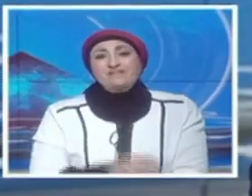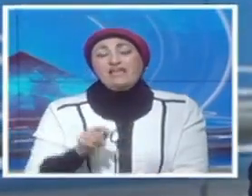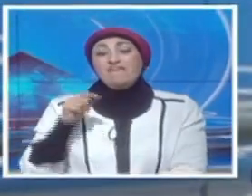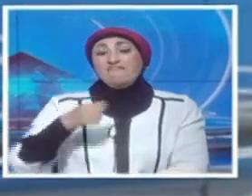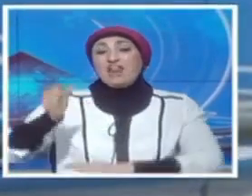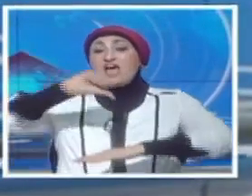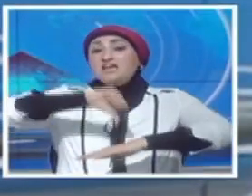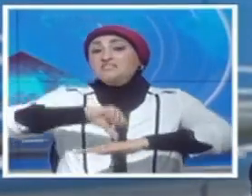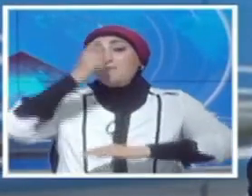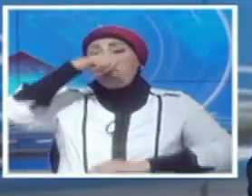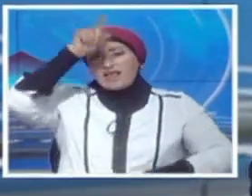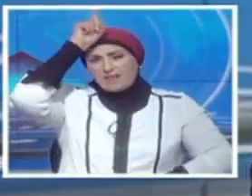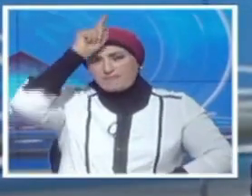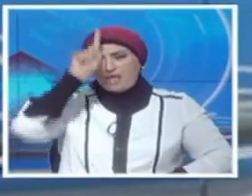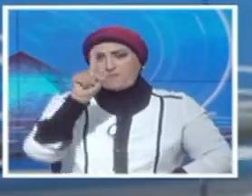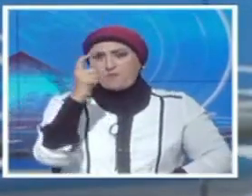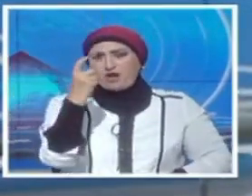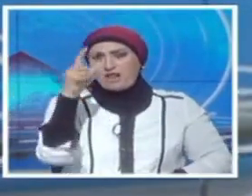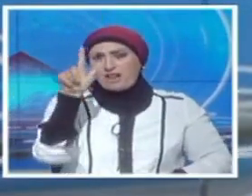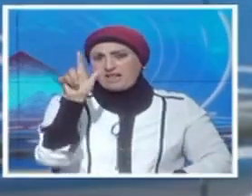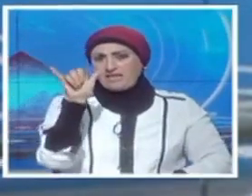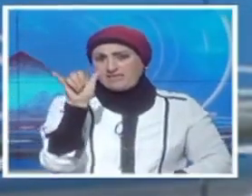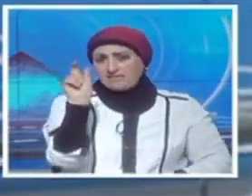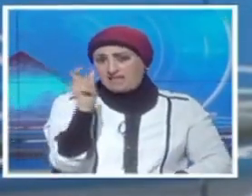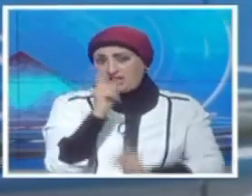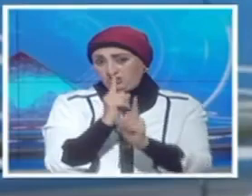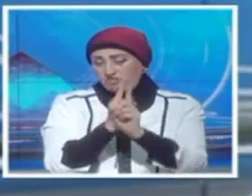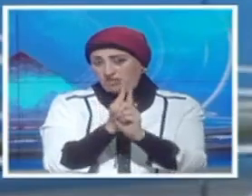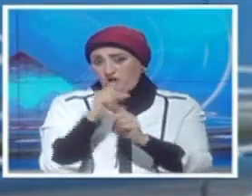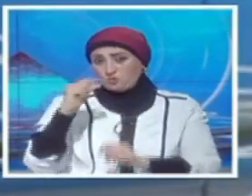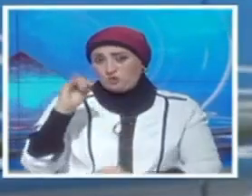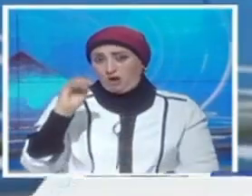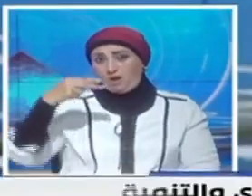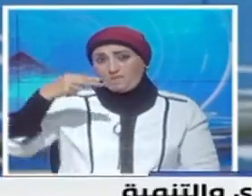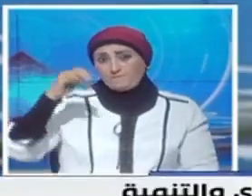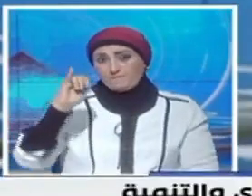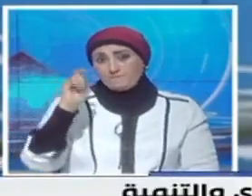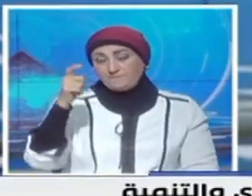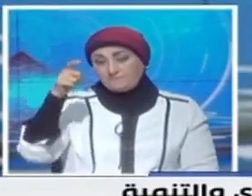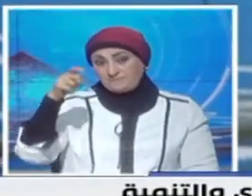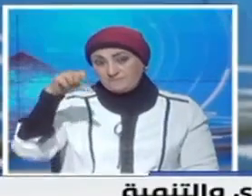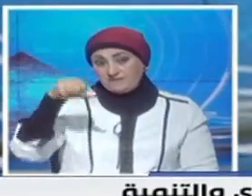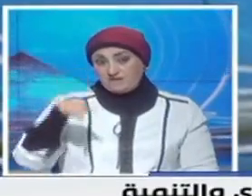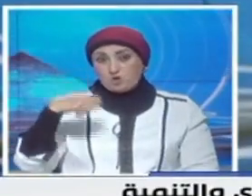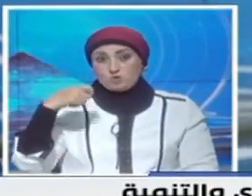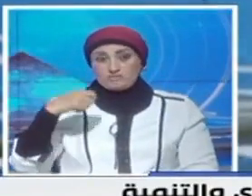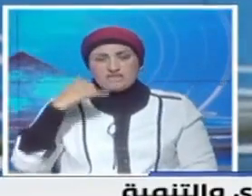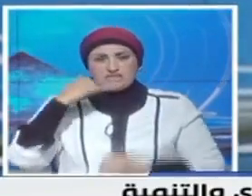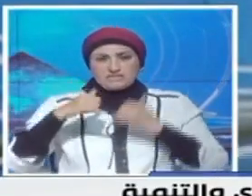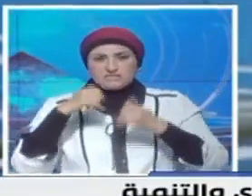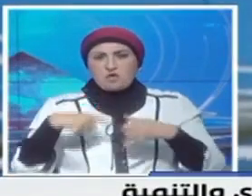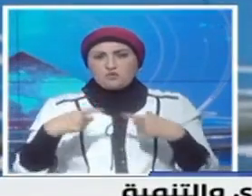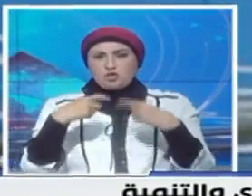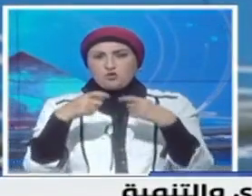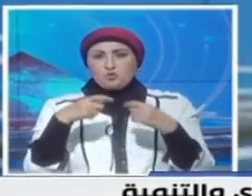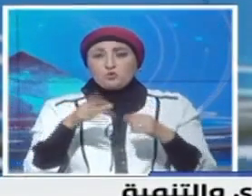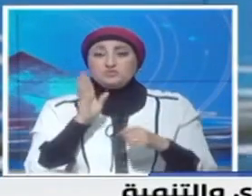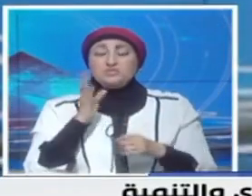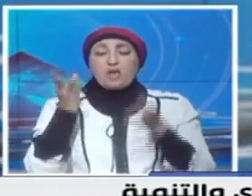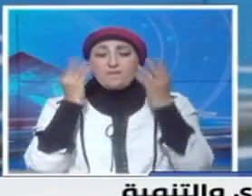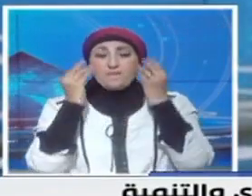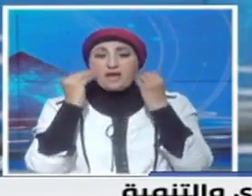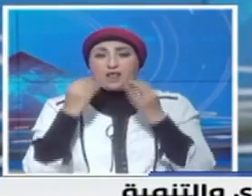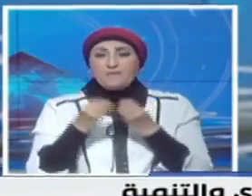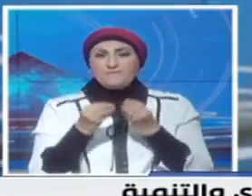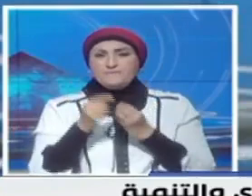في العاصمة الألمانية برلين التقى وزير الاتصالات وتكنولوجيا المعلومات عمرو طلعت مع وزير الدولة